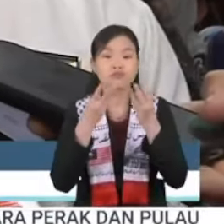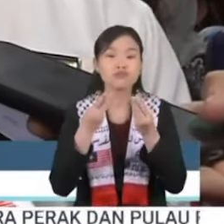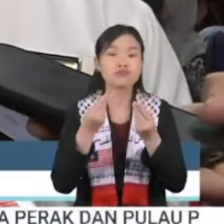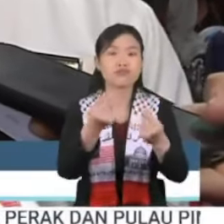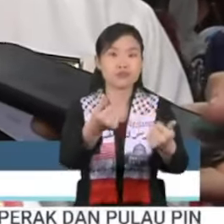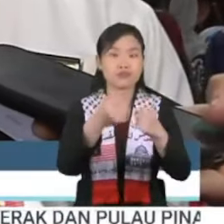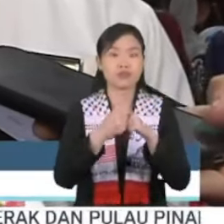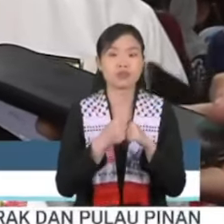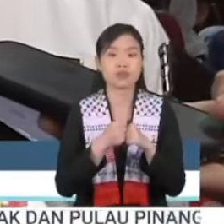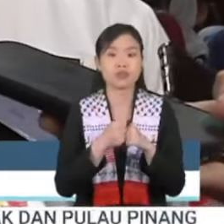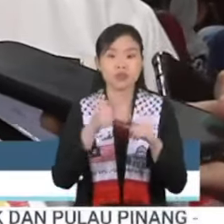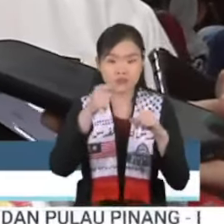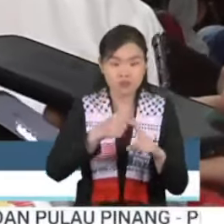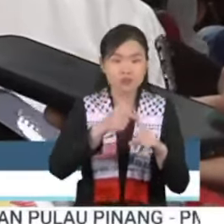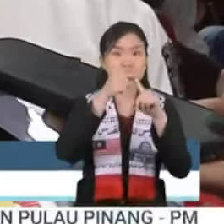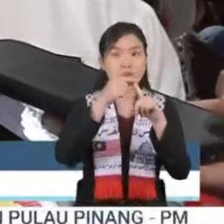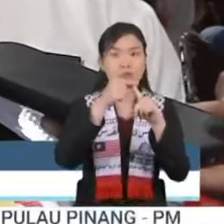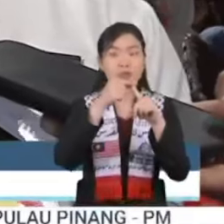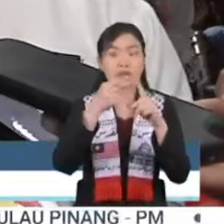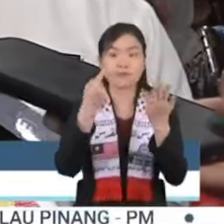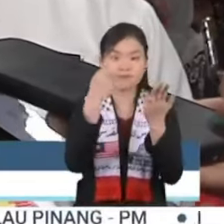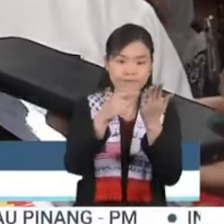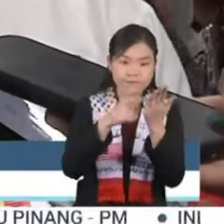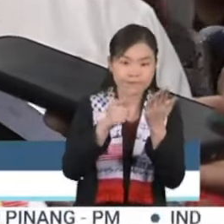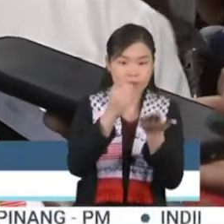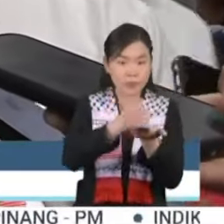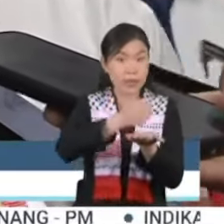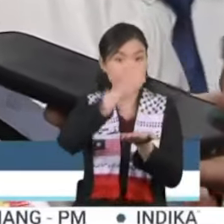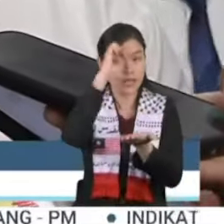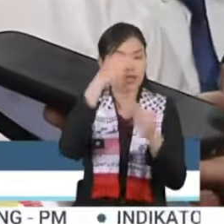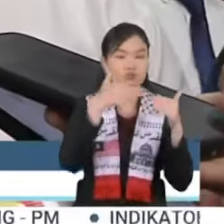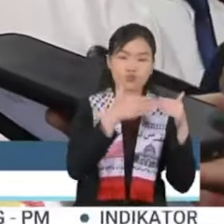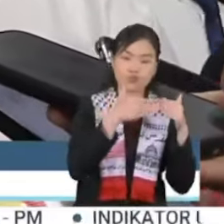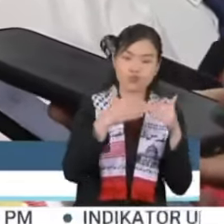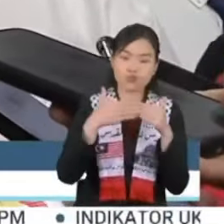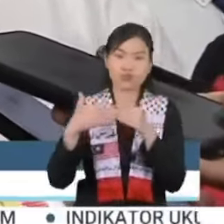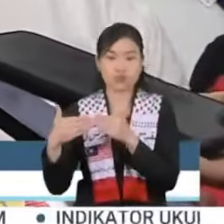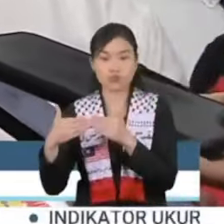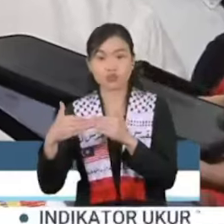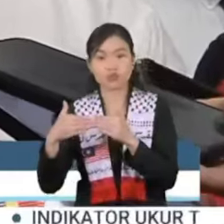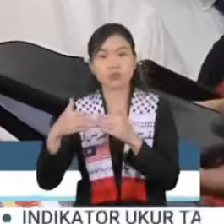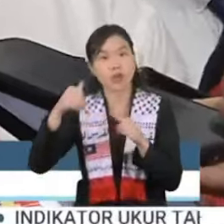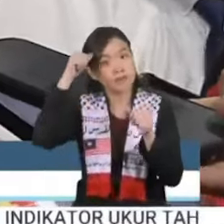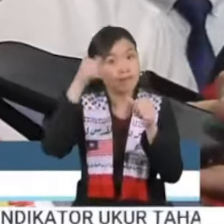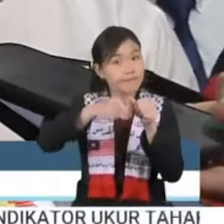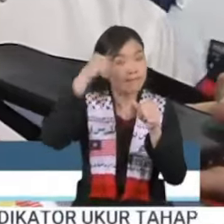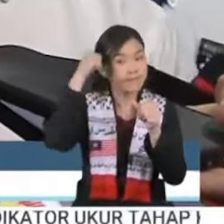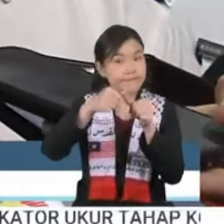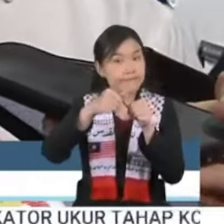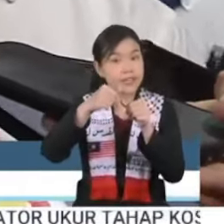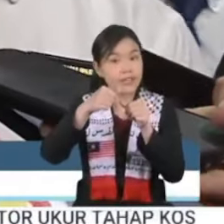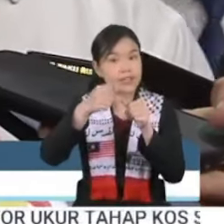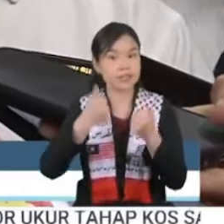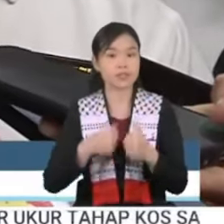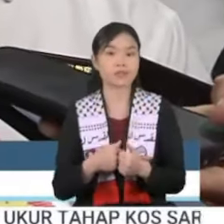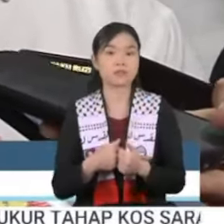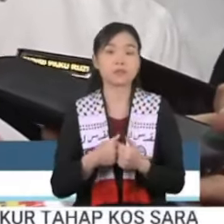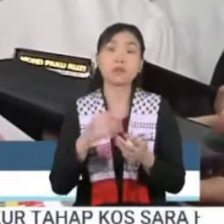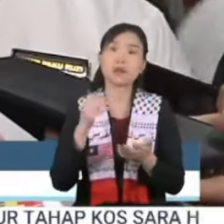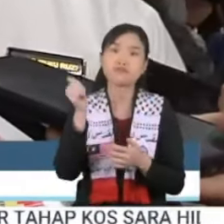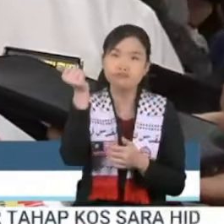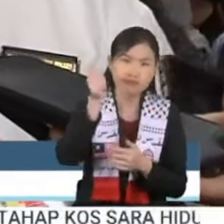khususnya dalam konteks memastikan pendidikan itu berterusan, peringatan itu diberikan melalui pendidikan dan